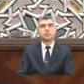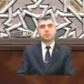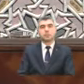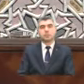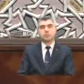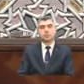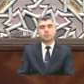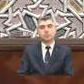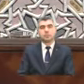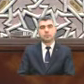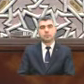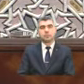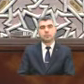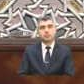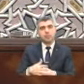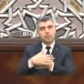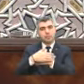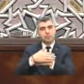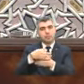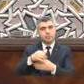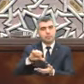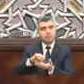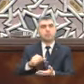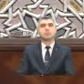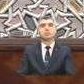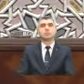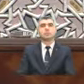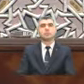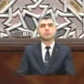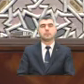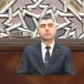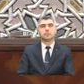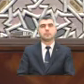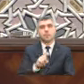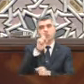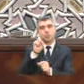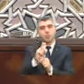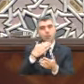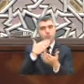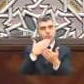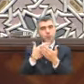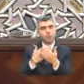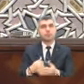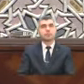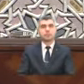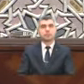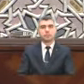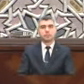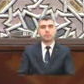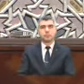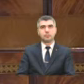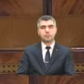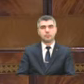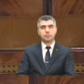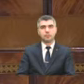فريق التجمع الوطني الأحرار. فليتفضل أحد واضع السؤال مشكورا. تفضلوا سيد